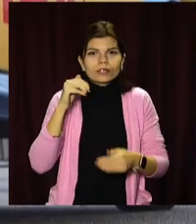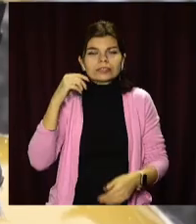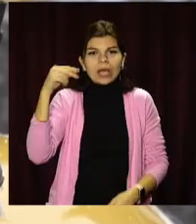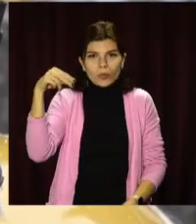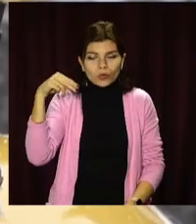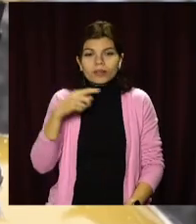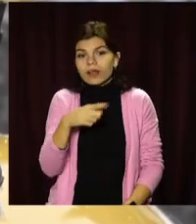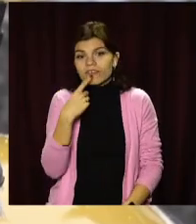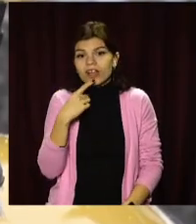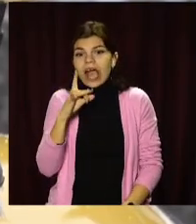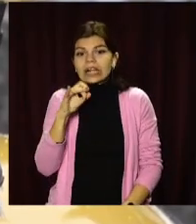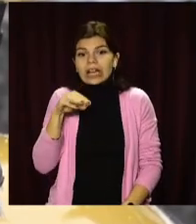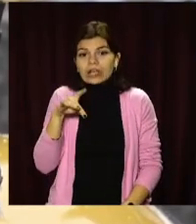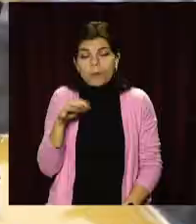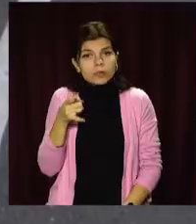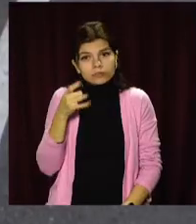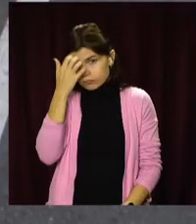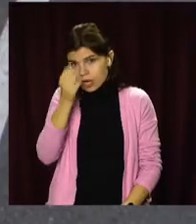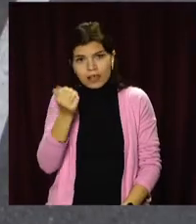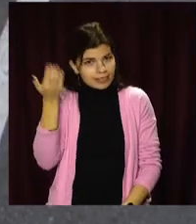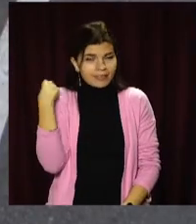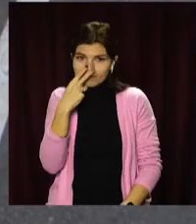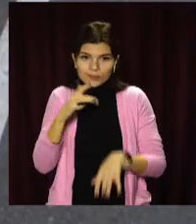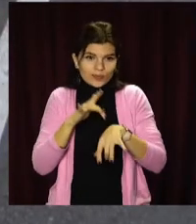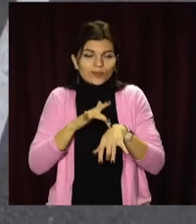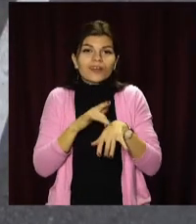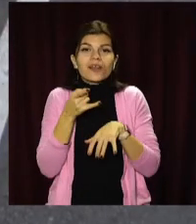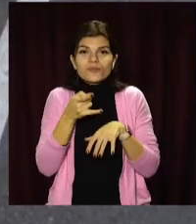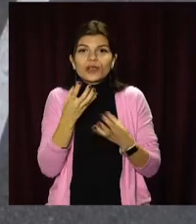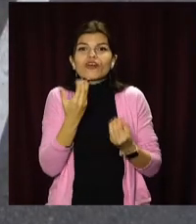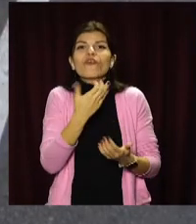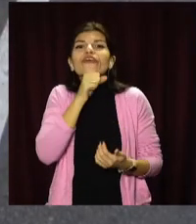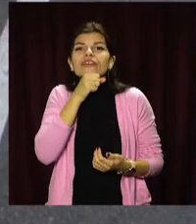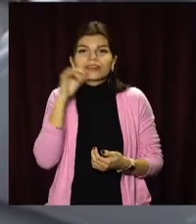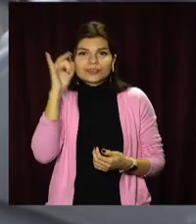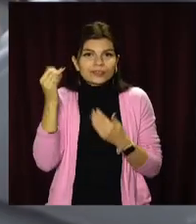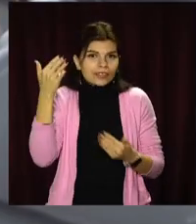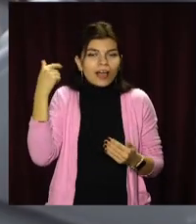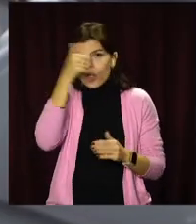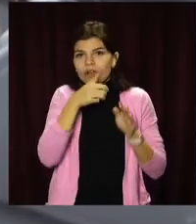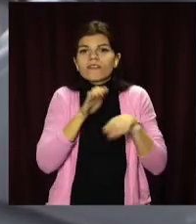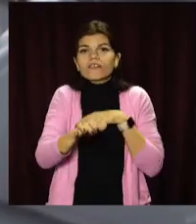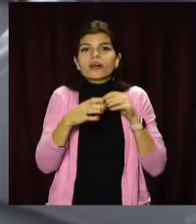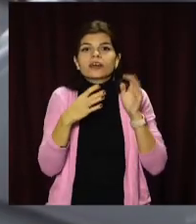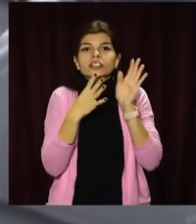Хлопець розповідає, ретро-машинами захоплюється давно. Каже, ця автівка ще його дідуся. Рік її випуску